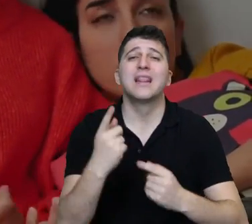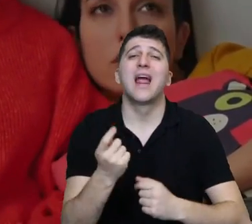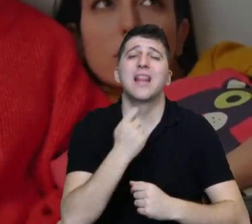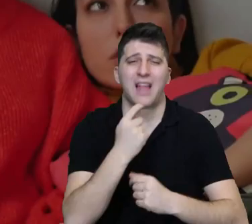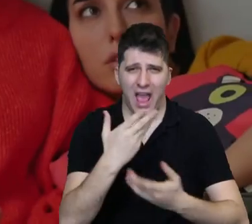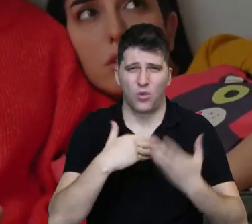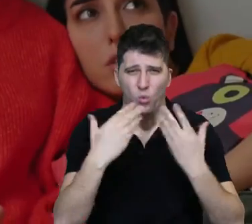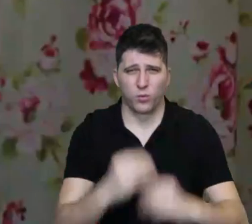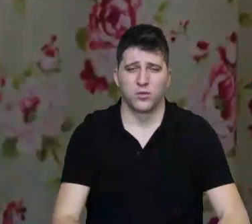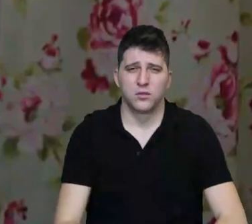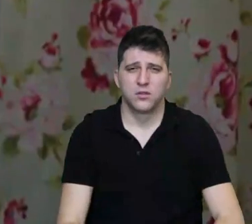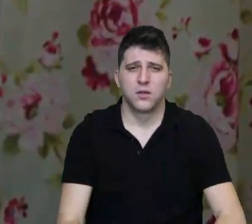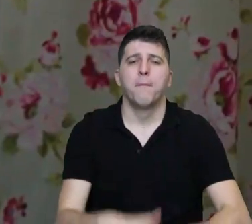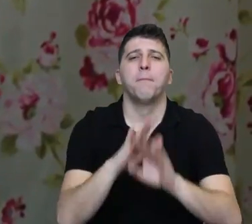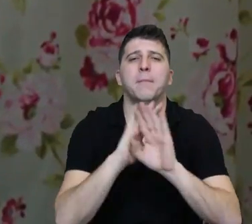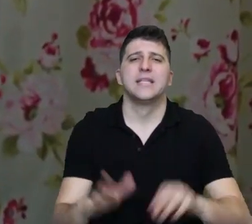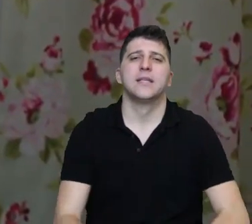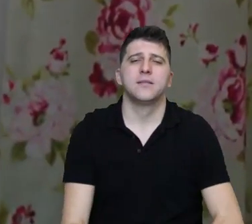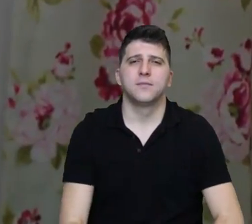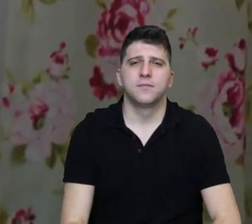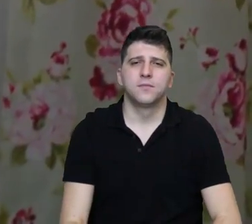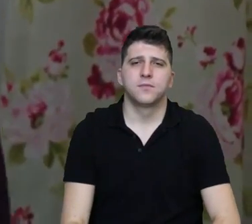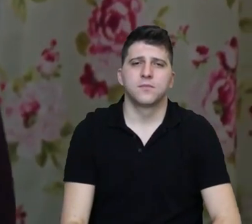bize de anlatır mısın? Bitti!